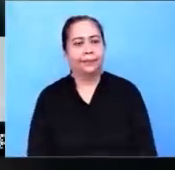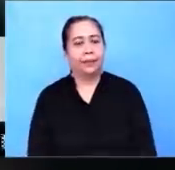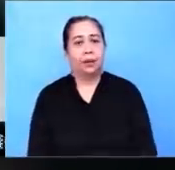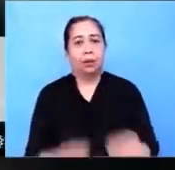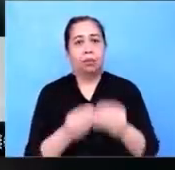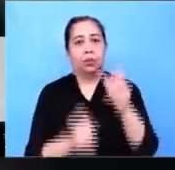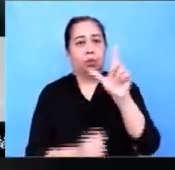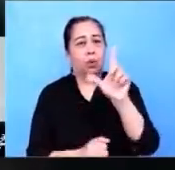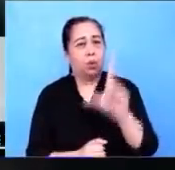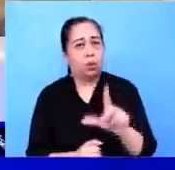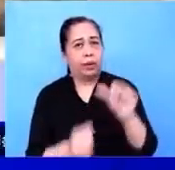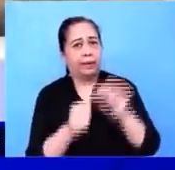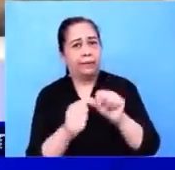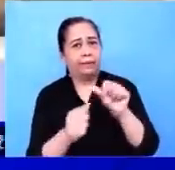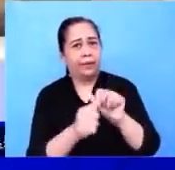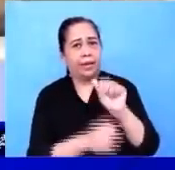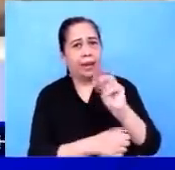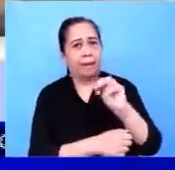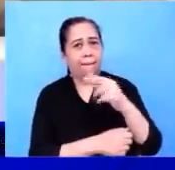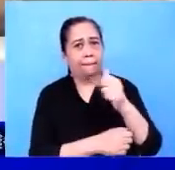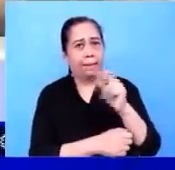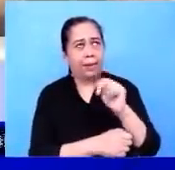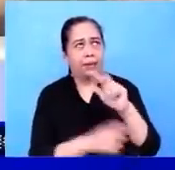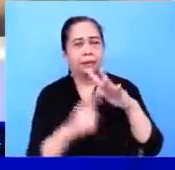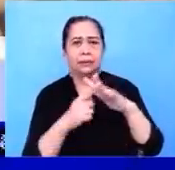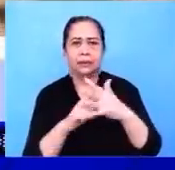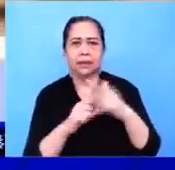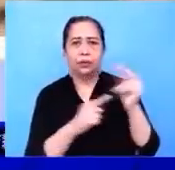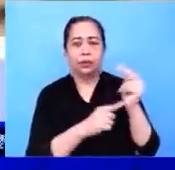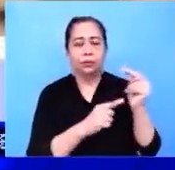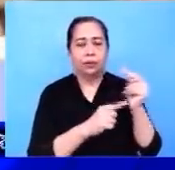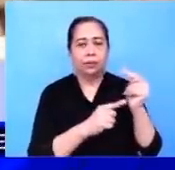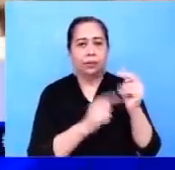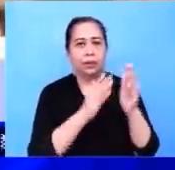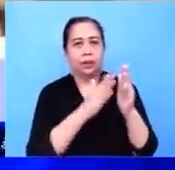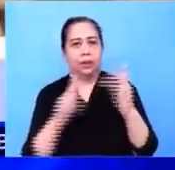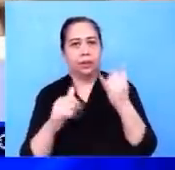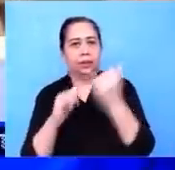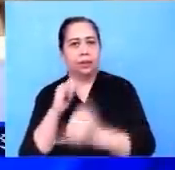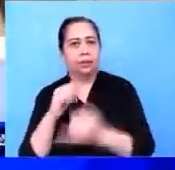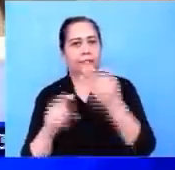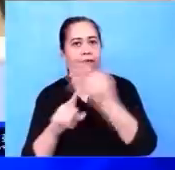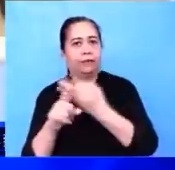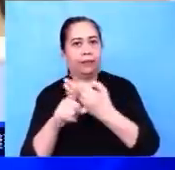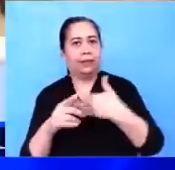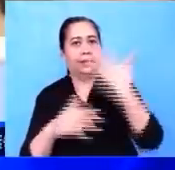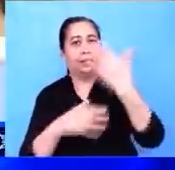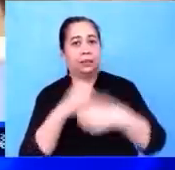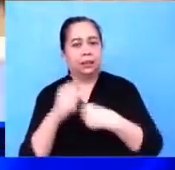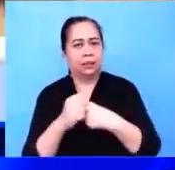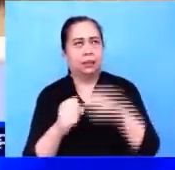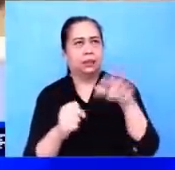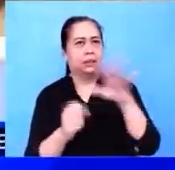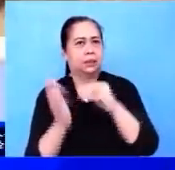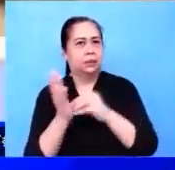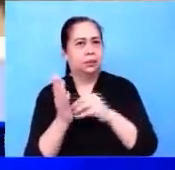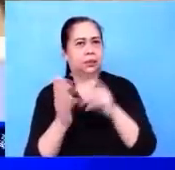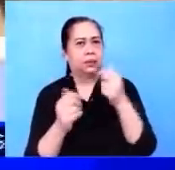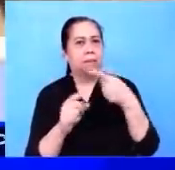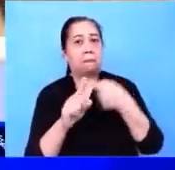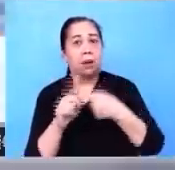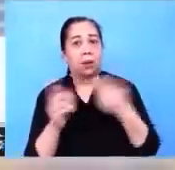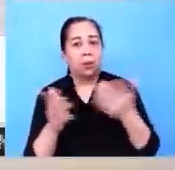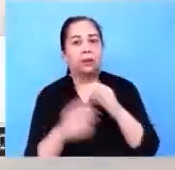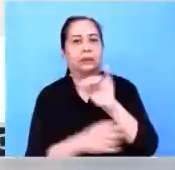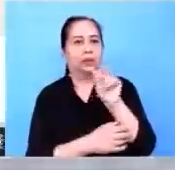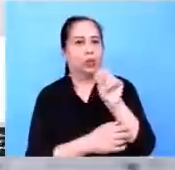every Amihan season na nagsisimula ng November and ends the February the following year, karaniwan ay tatala po natin sa buwan ng January at